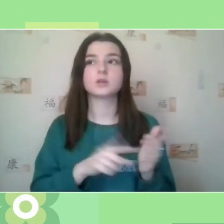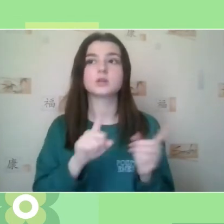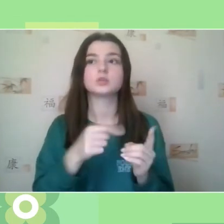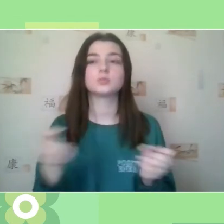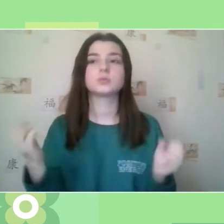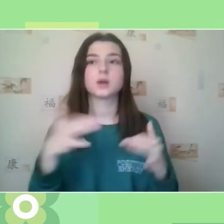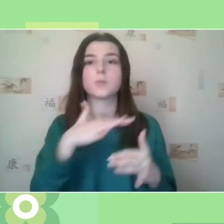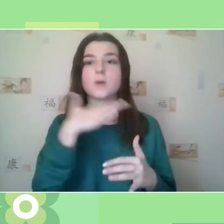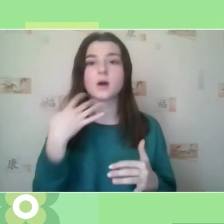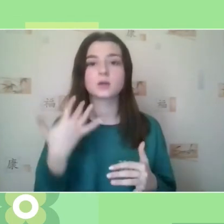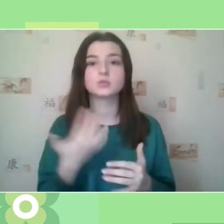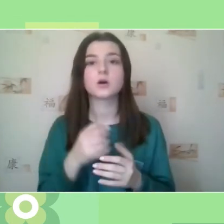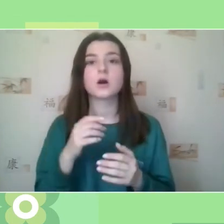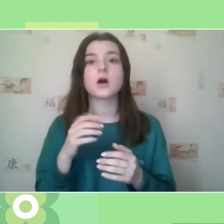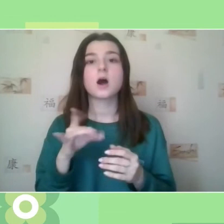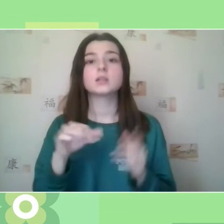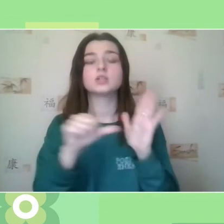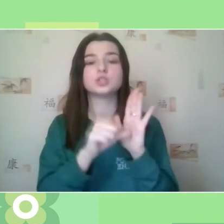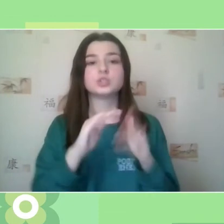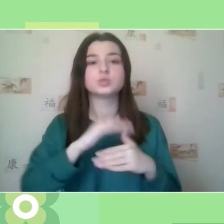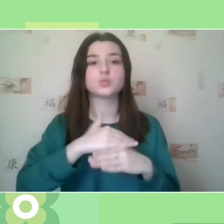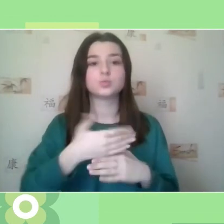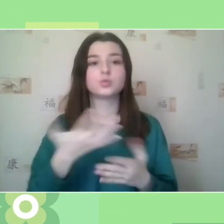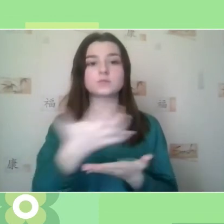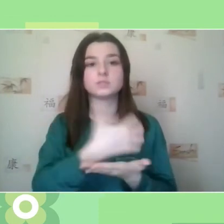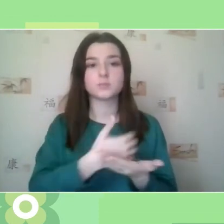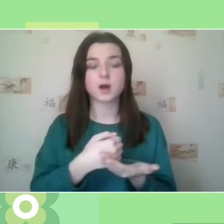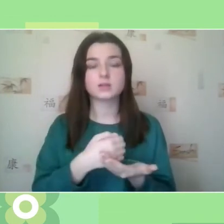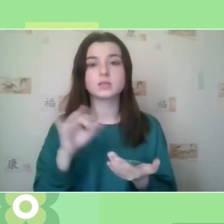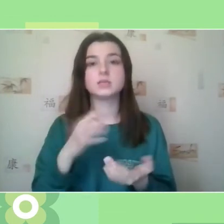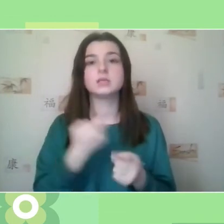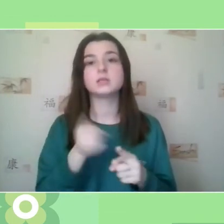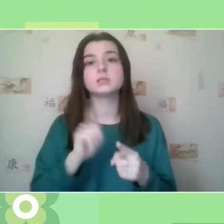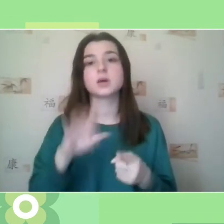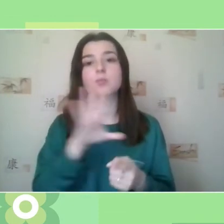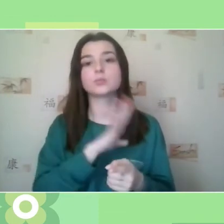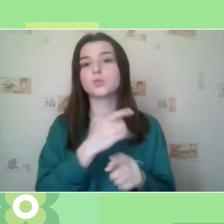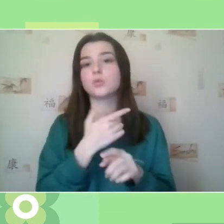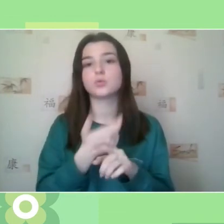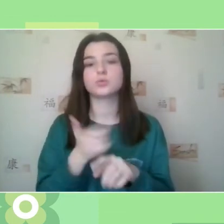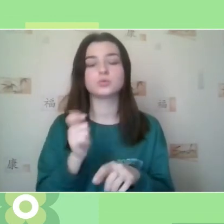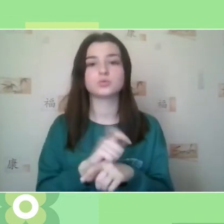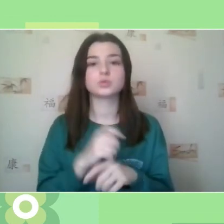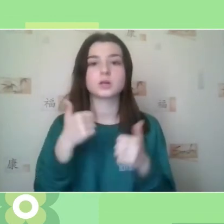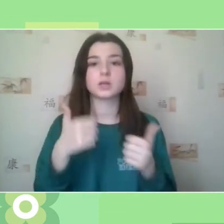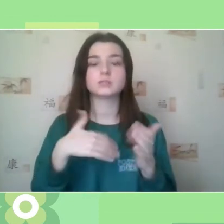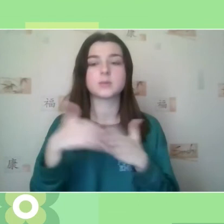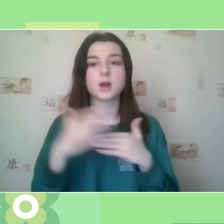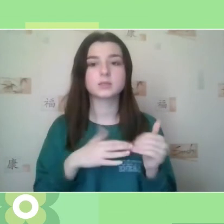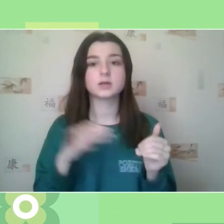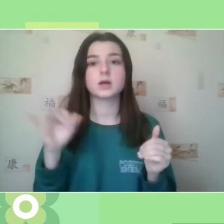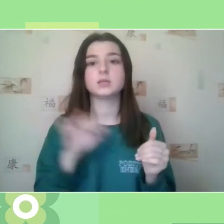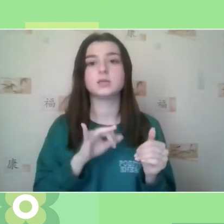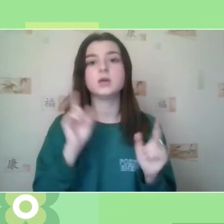багато. От, але 6 ноутбуків ми зібрали, і це була просто класна, класна практика. І